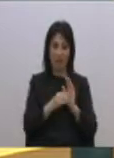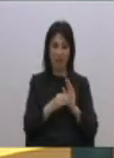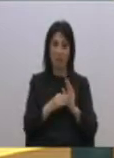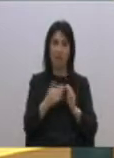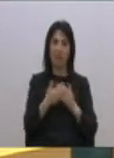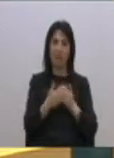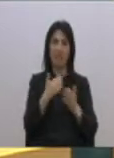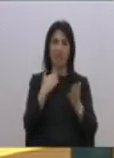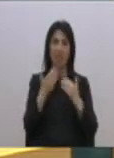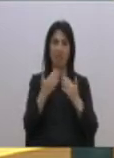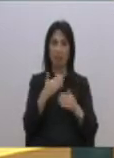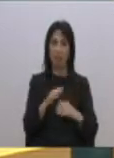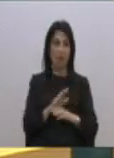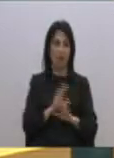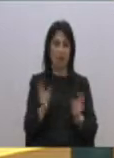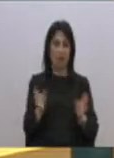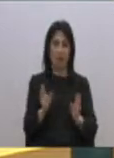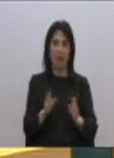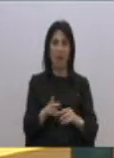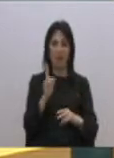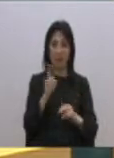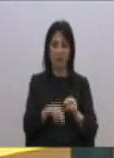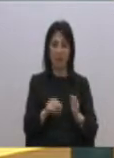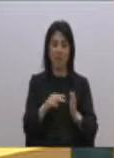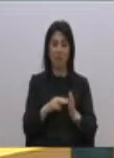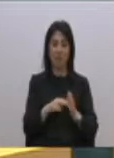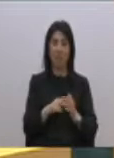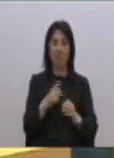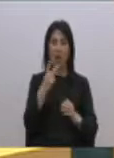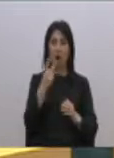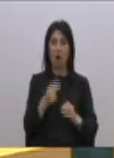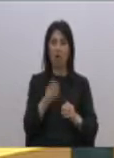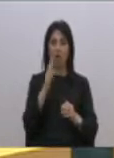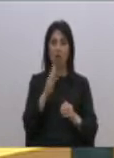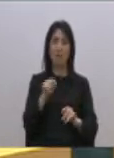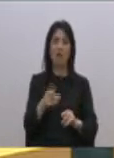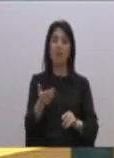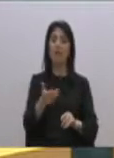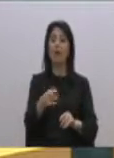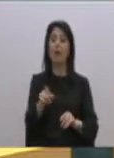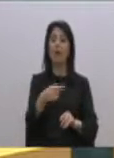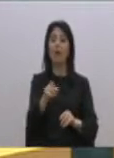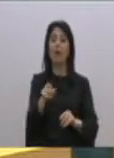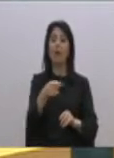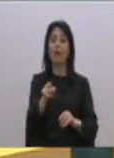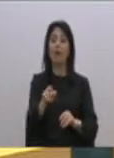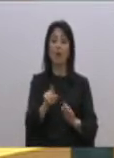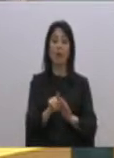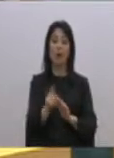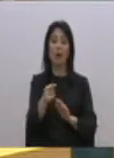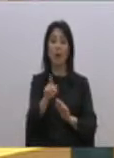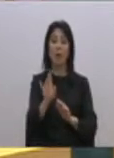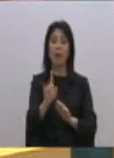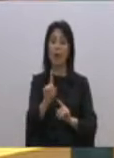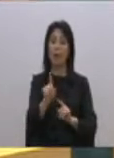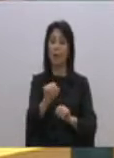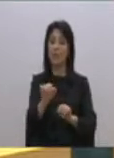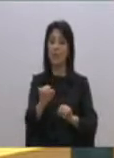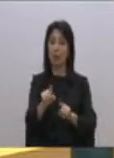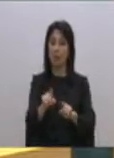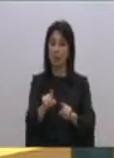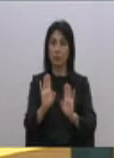თქვათ კენჭის ხრის დროს. არა, დამთავრდა შეფასებები, ორ დღეში იქნება კენჭის ხრა, კანდიდატი არ გაგვეპაროს, რომელიც არ უნდა